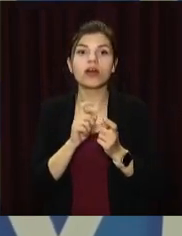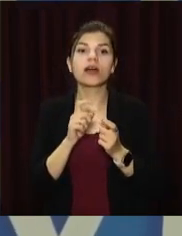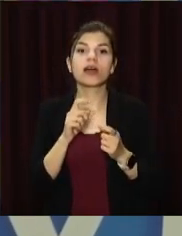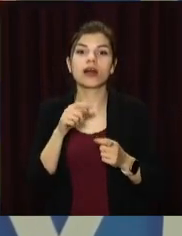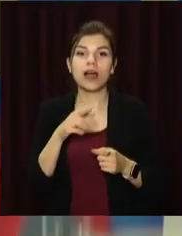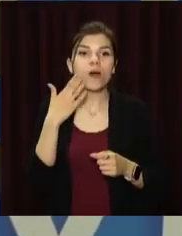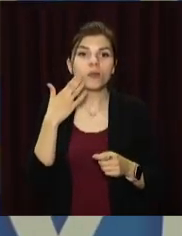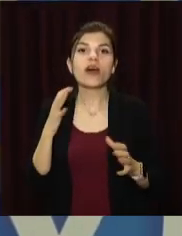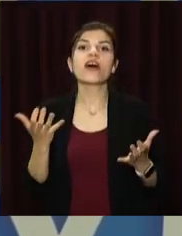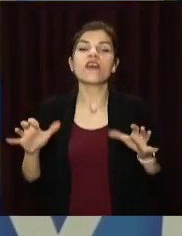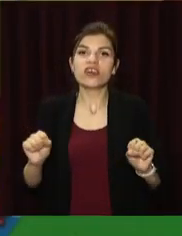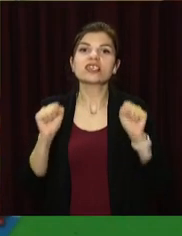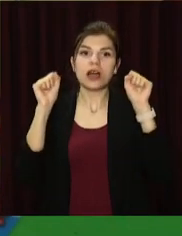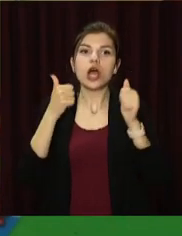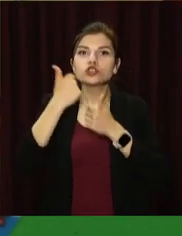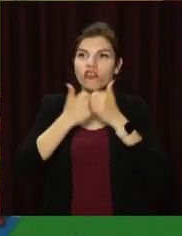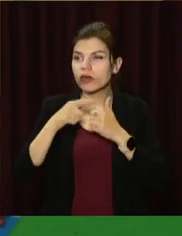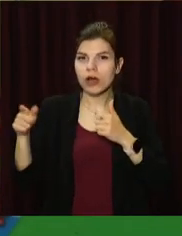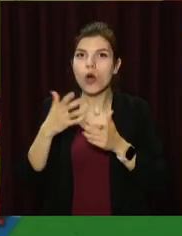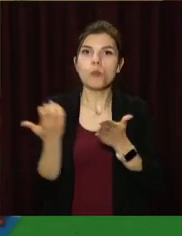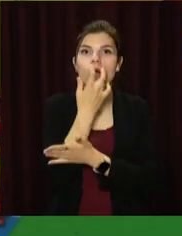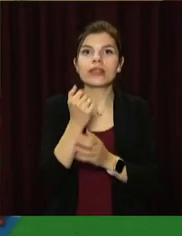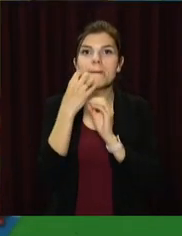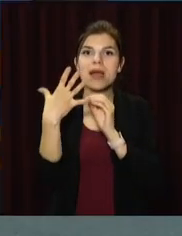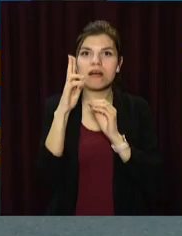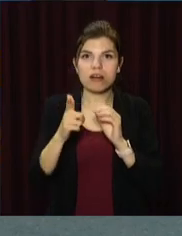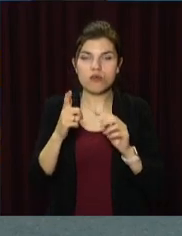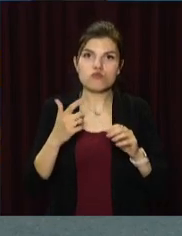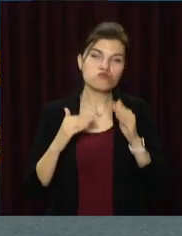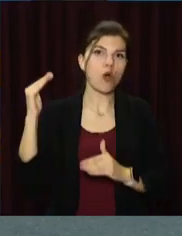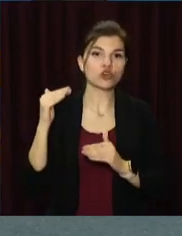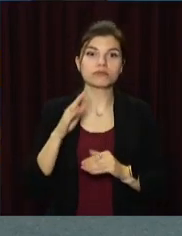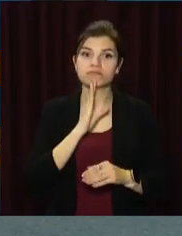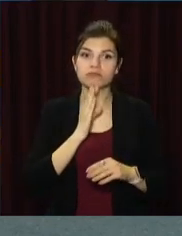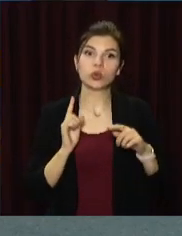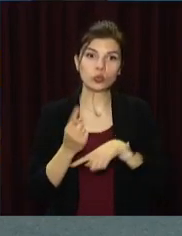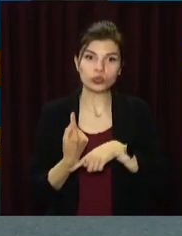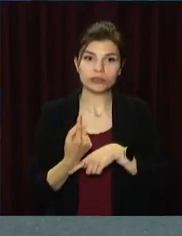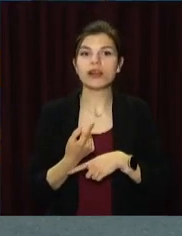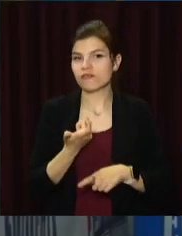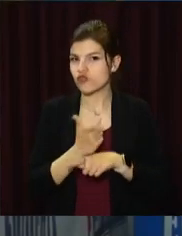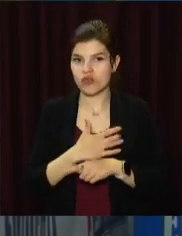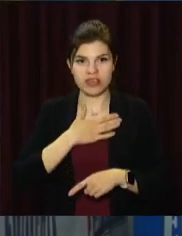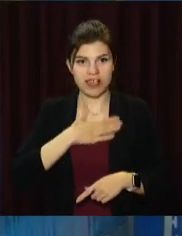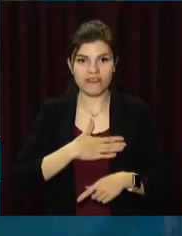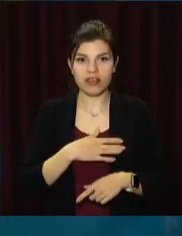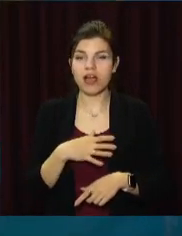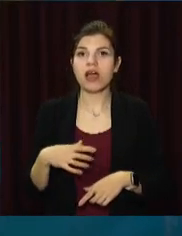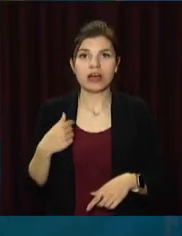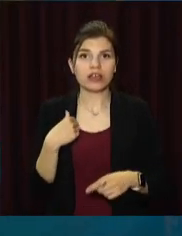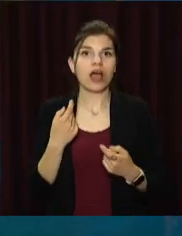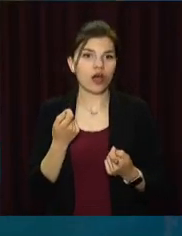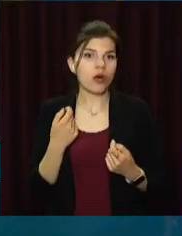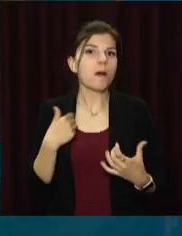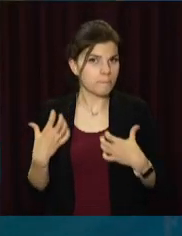штовхання плюс ривок, вона випередила своїх суперниць на 15 кілограмів. Новоспечена чемпіонка задоволена. Сильно дуже переживала